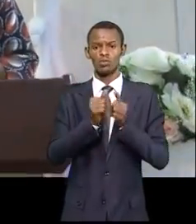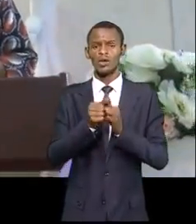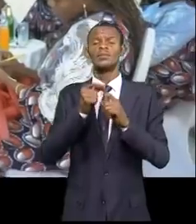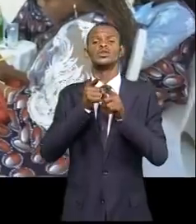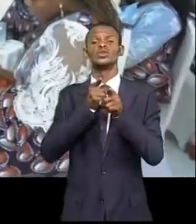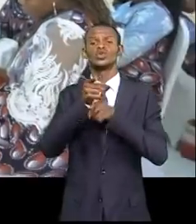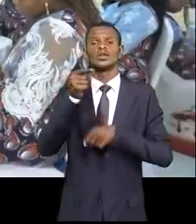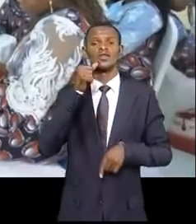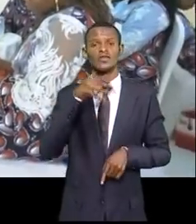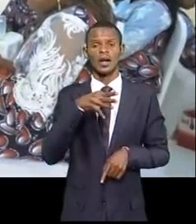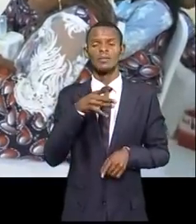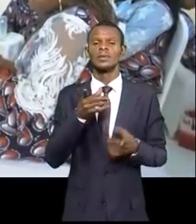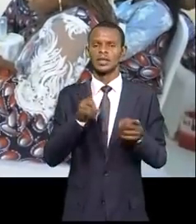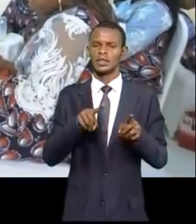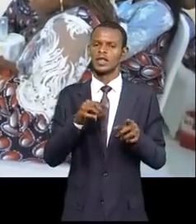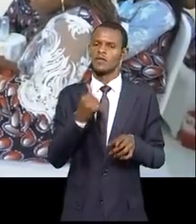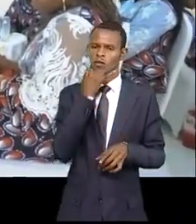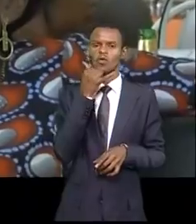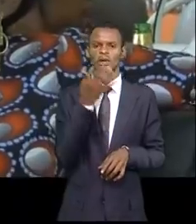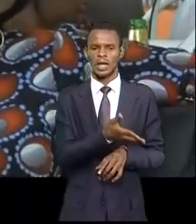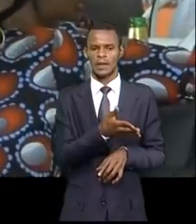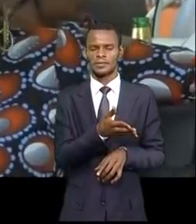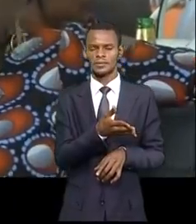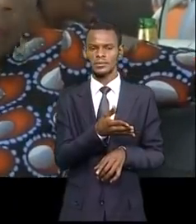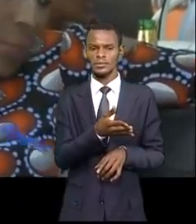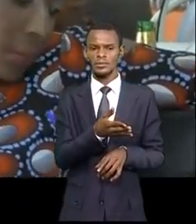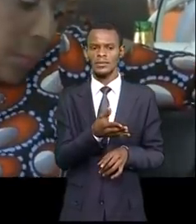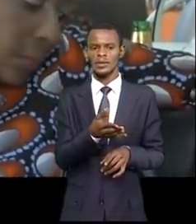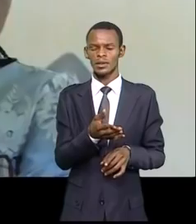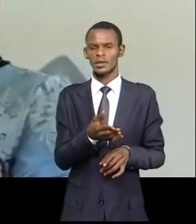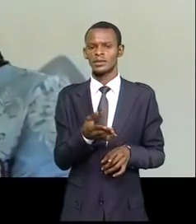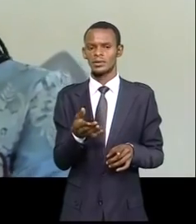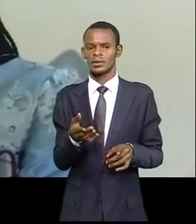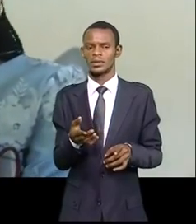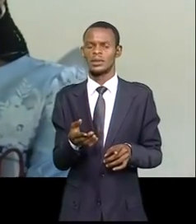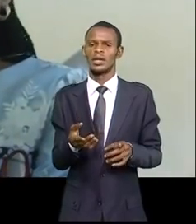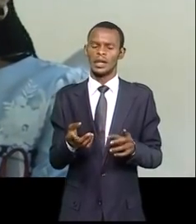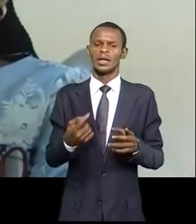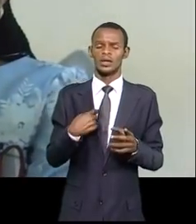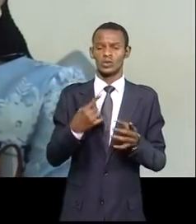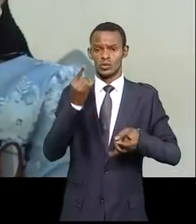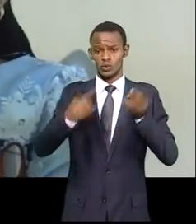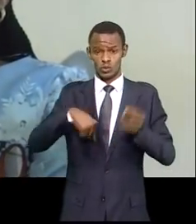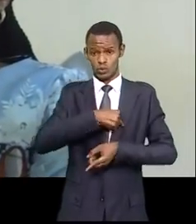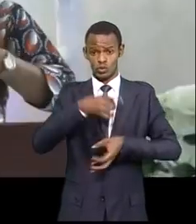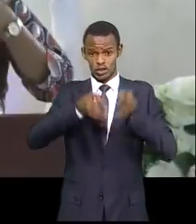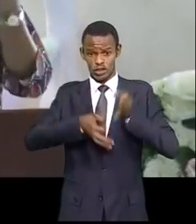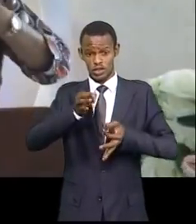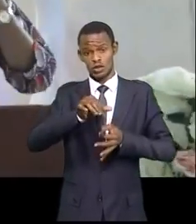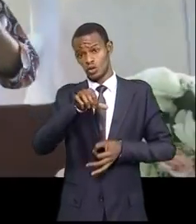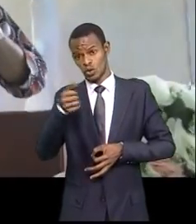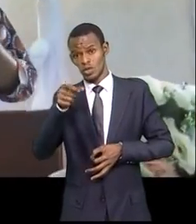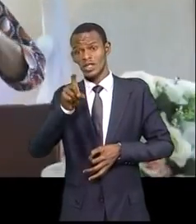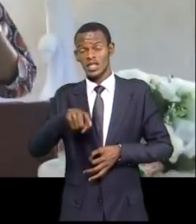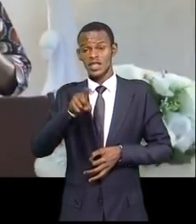infraction en phase temps pré juridictionnelle qui est posté juridictionnelle nous jugeons nos semblables staline jeunes filles et femmes d'où il